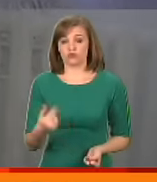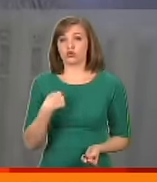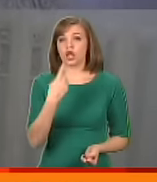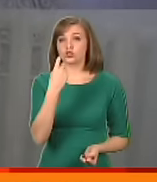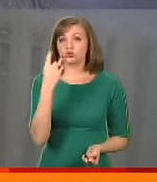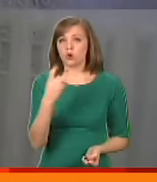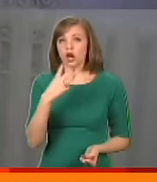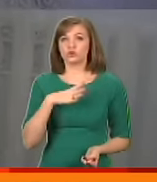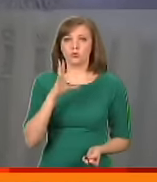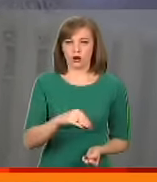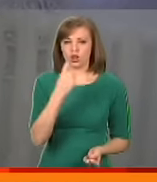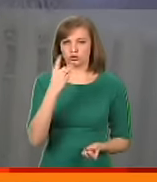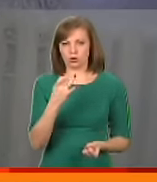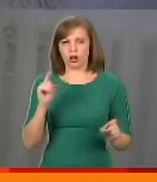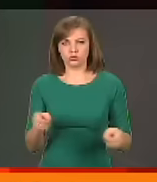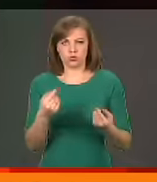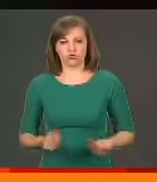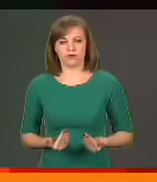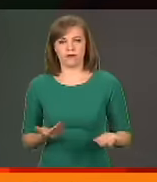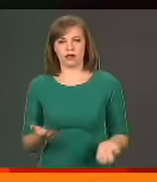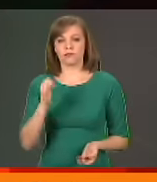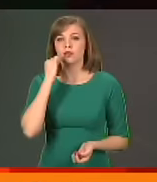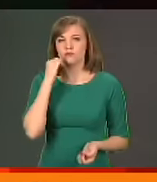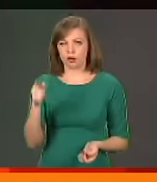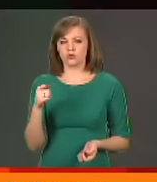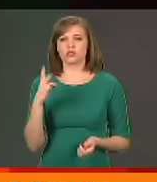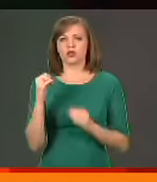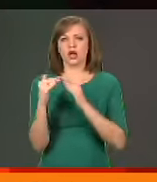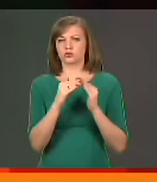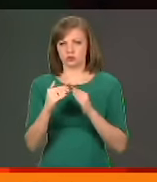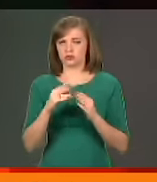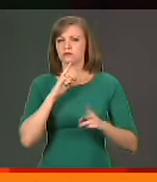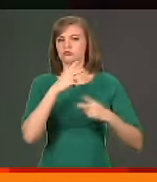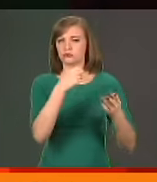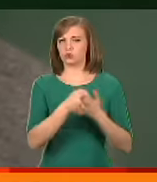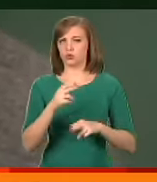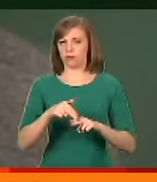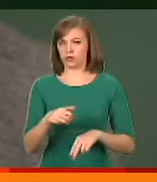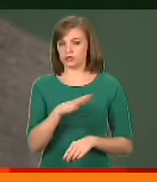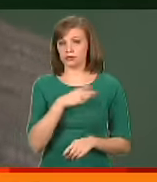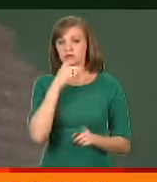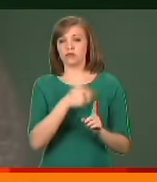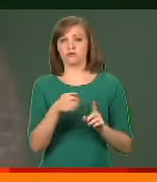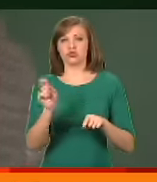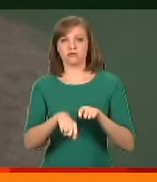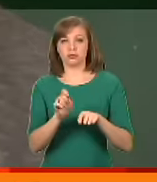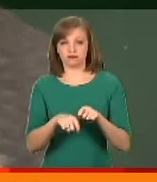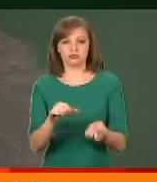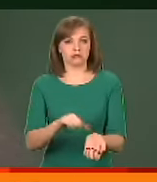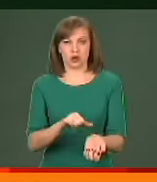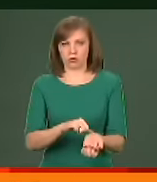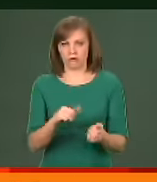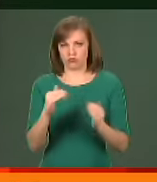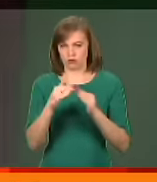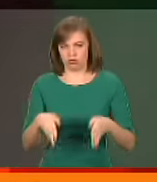разів умирала, 100 разів уже. Ось так я падаю. Бабуся не раз на сусідів нарікала поліції. Та під час перевірки наркоманів